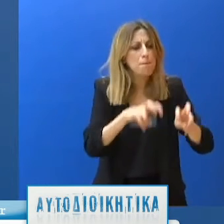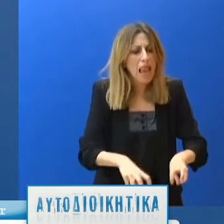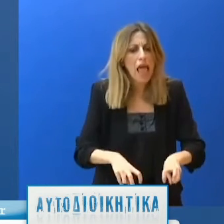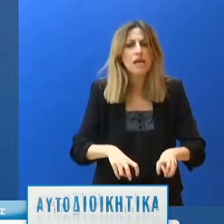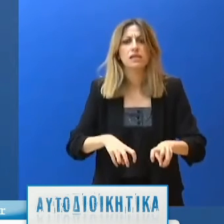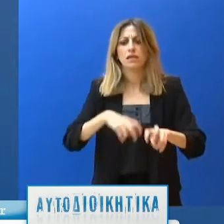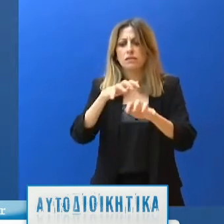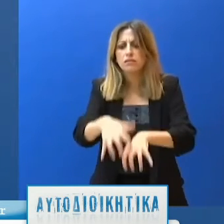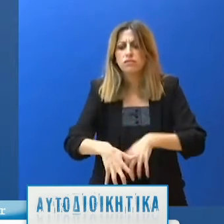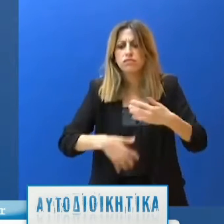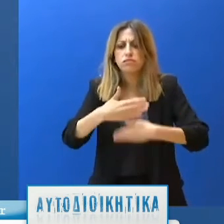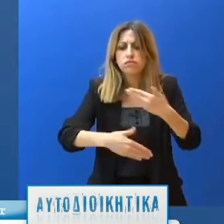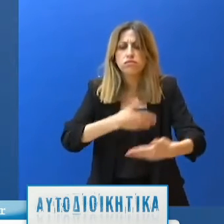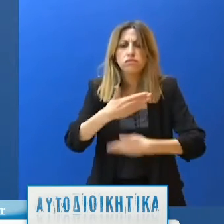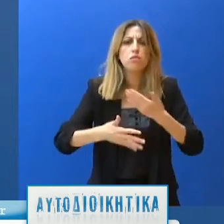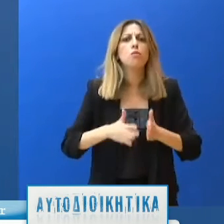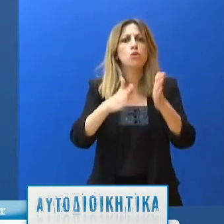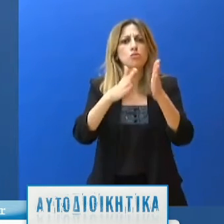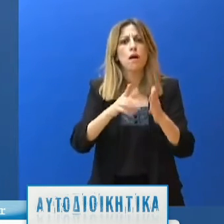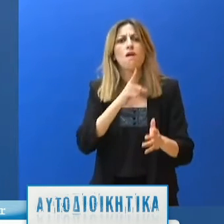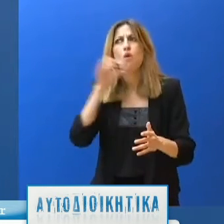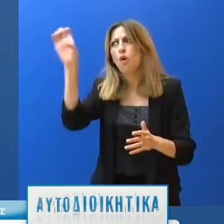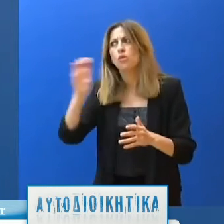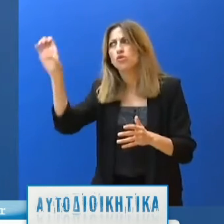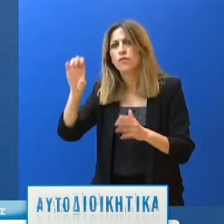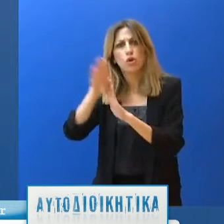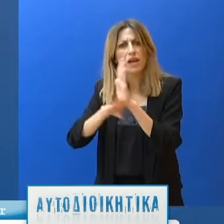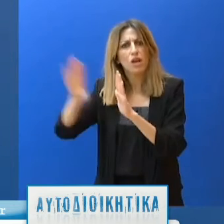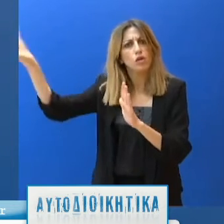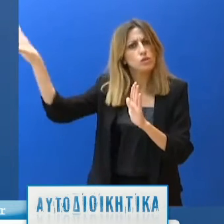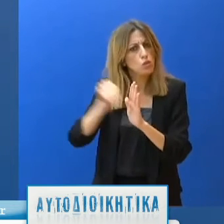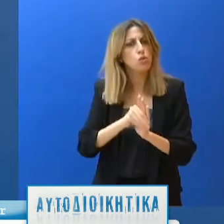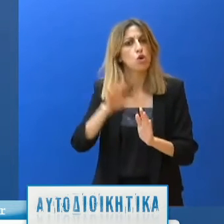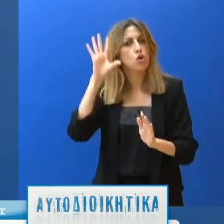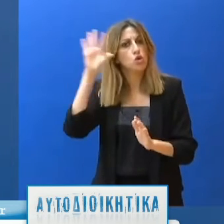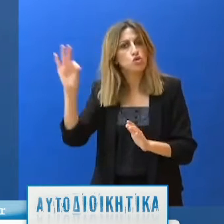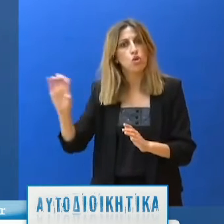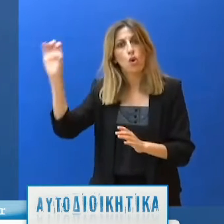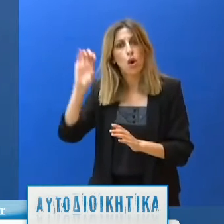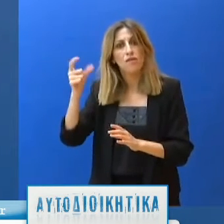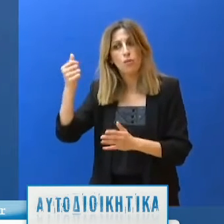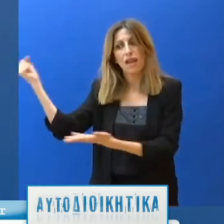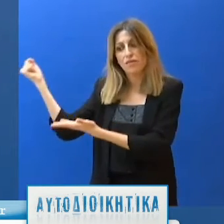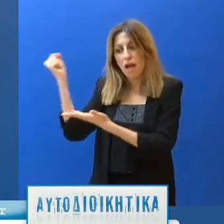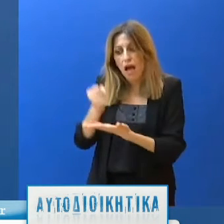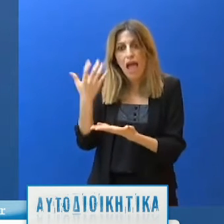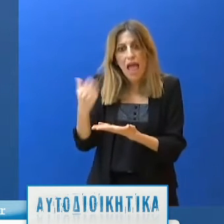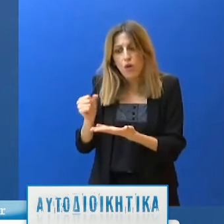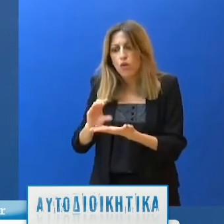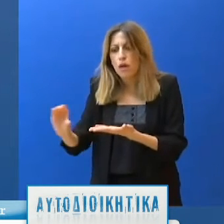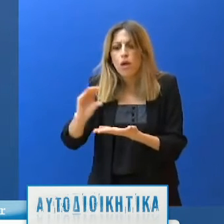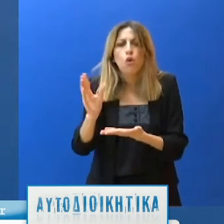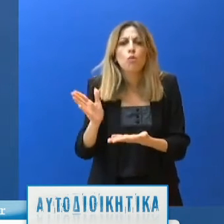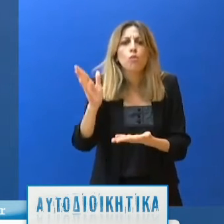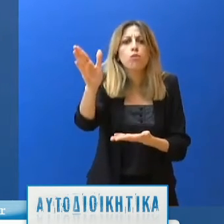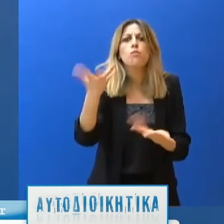των έργων και της ταχύτερης απορρόφησης όλων των χρηματοδοτικών πόρων. Όλα αυτά τα εργαλεία ρευστότητας πάνω στο